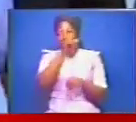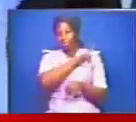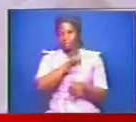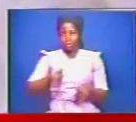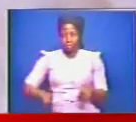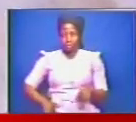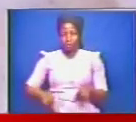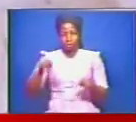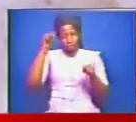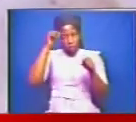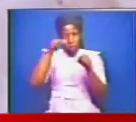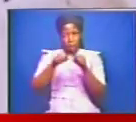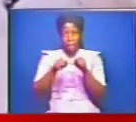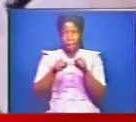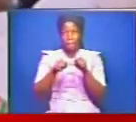Bwana.